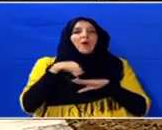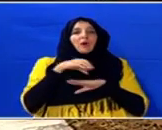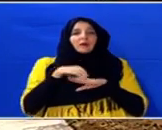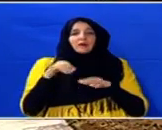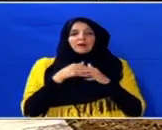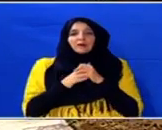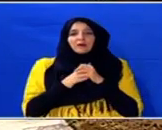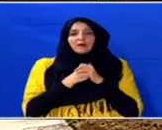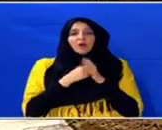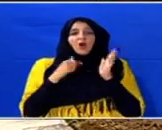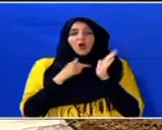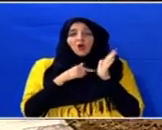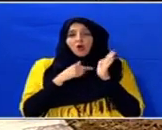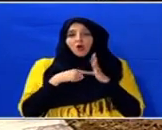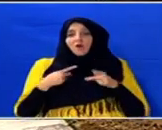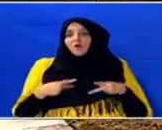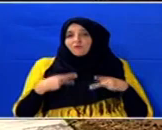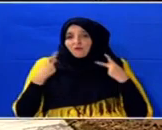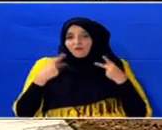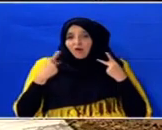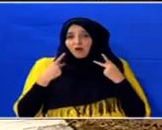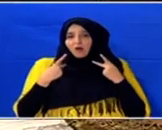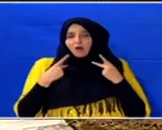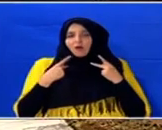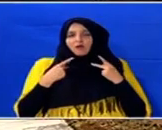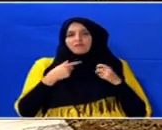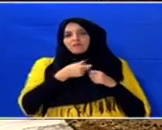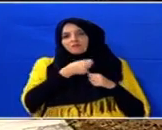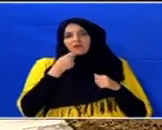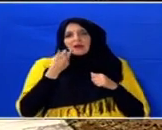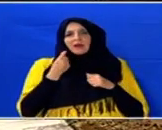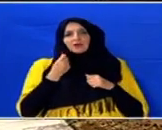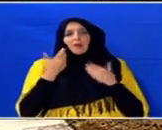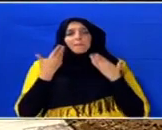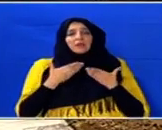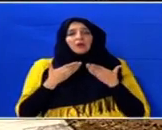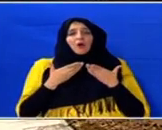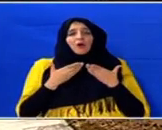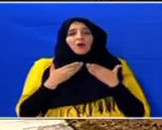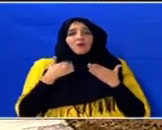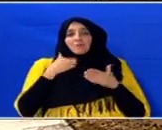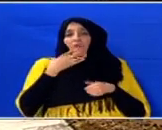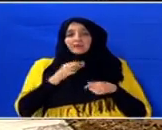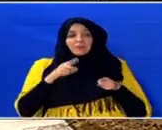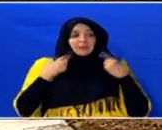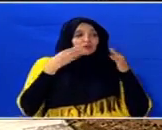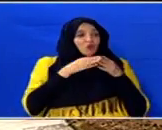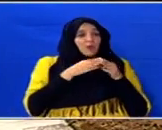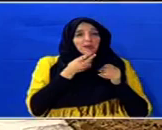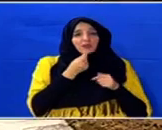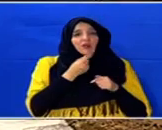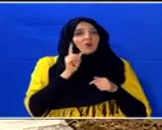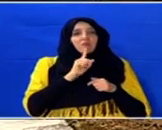كي كان حي كان يرفدهم ويمدوهم، وبصح اللي خلاهم كي راحوا ليدي باش يرفدهم قالوا